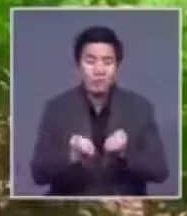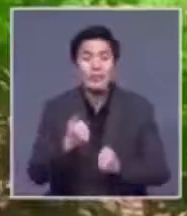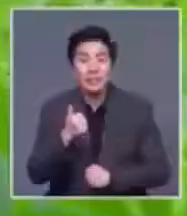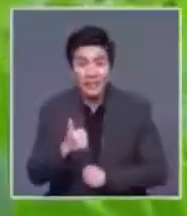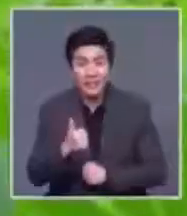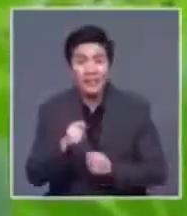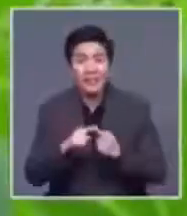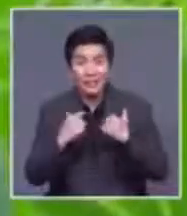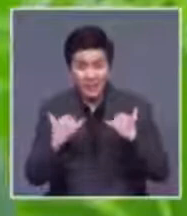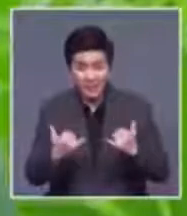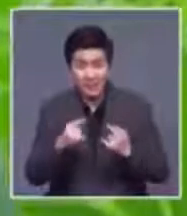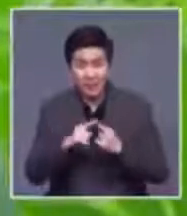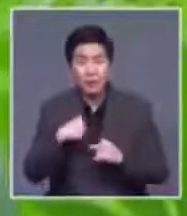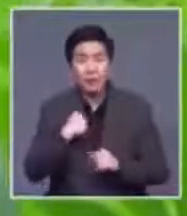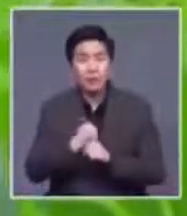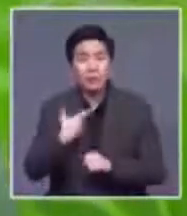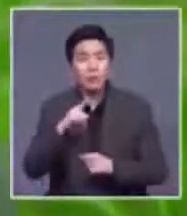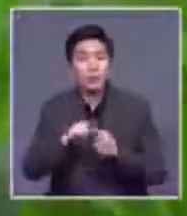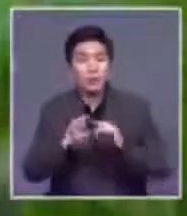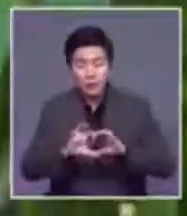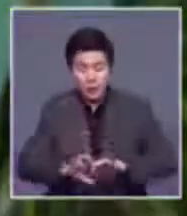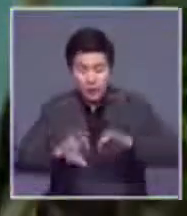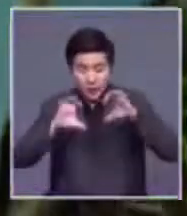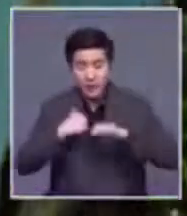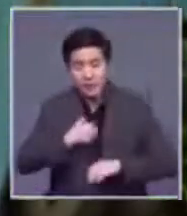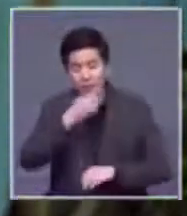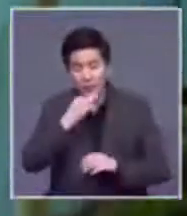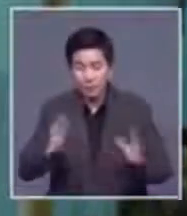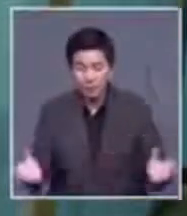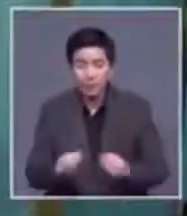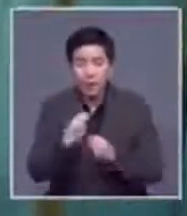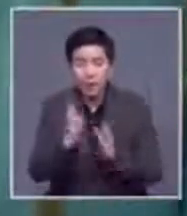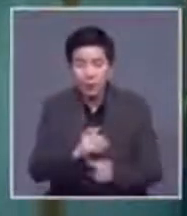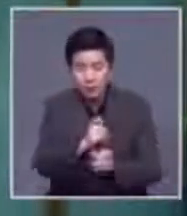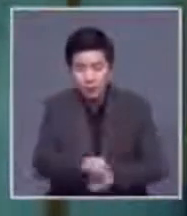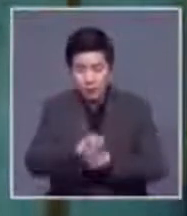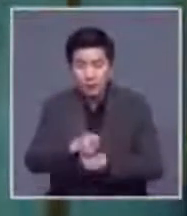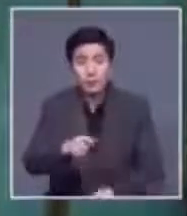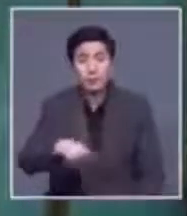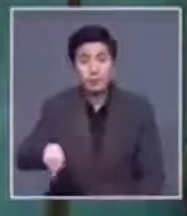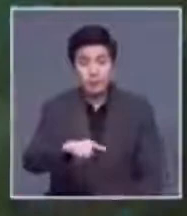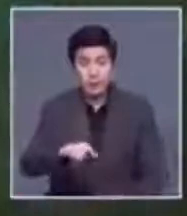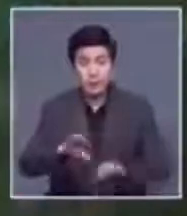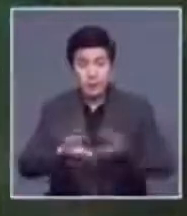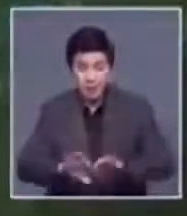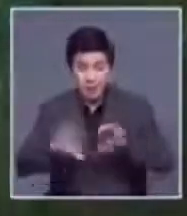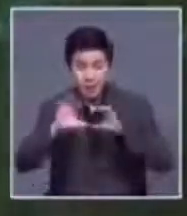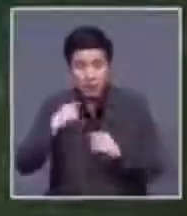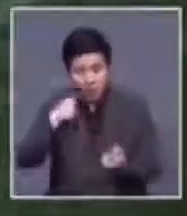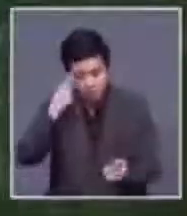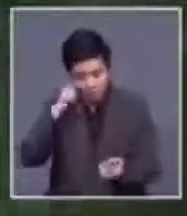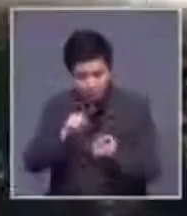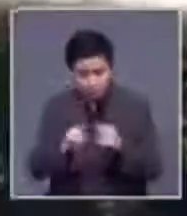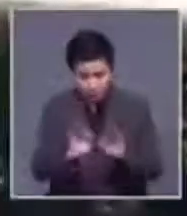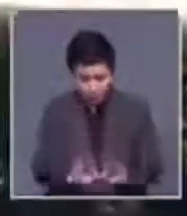การเข้าทำประโยชน์ในพื้นที่รัฐแล้วการส่งเสริมอาชีพในระยะยาวของเกษตรกรรัฐบาลยังให้ความสำคัญอีกด้วยโดย